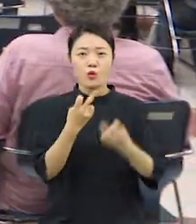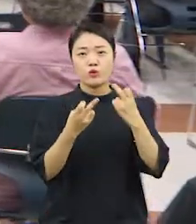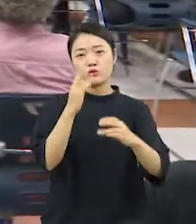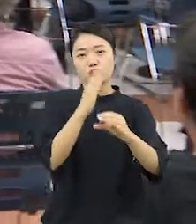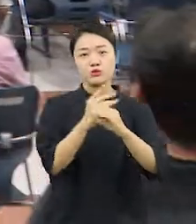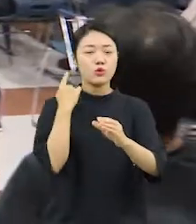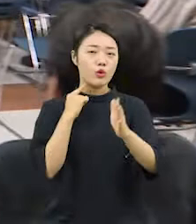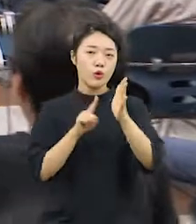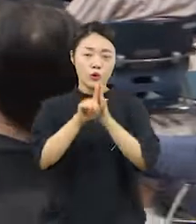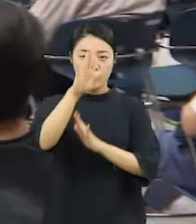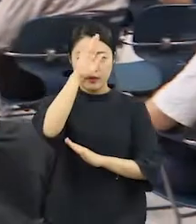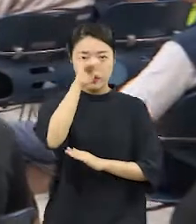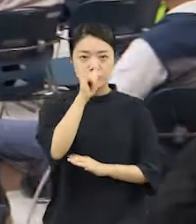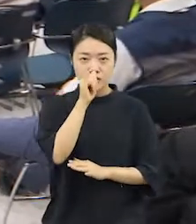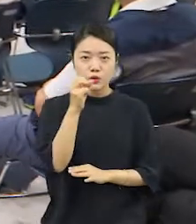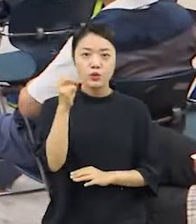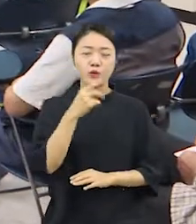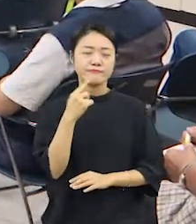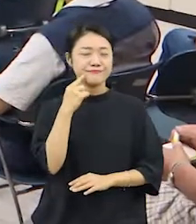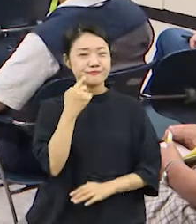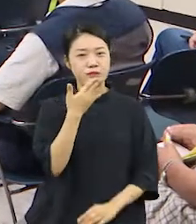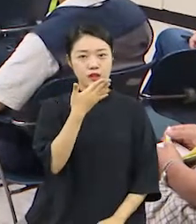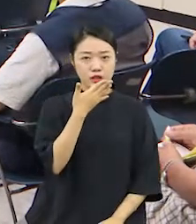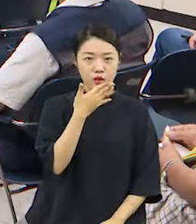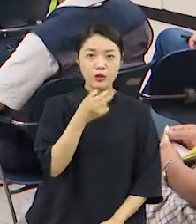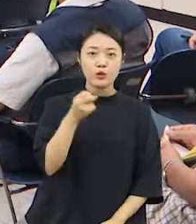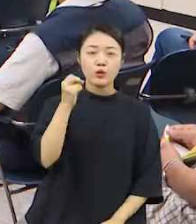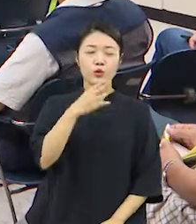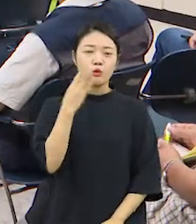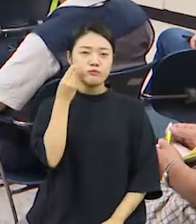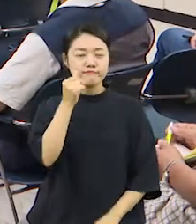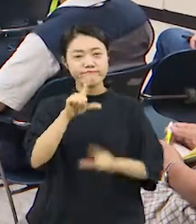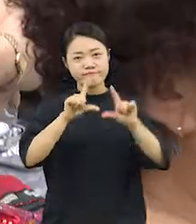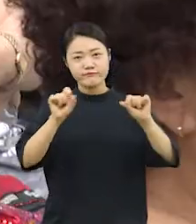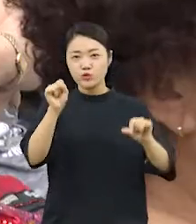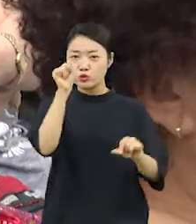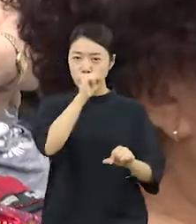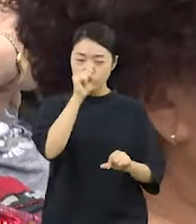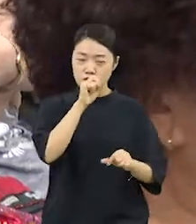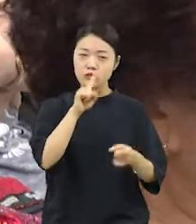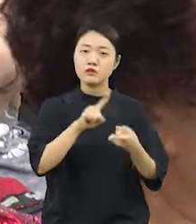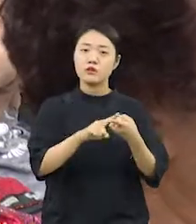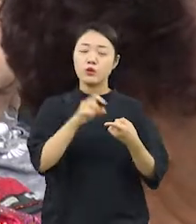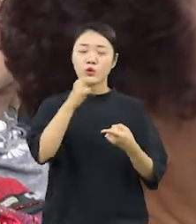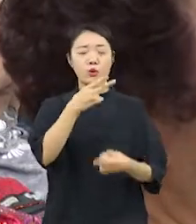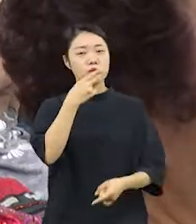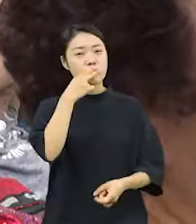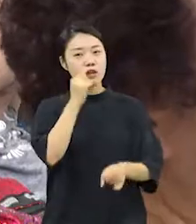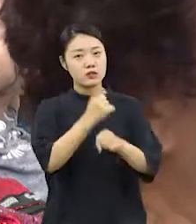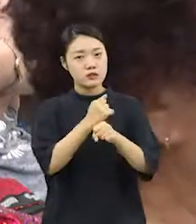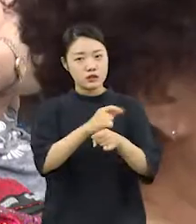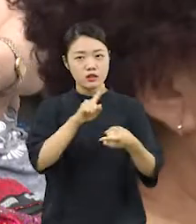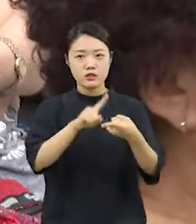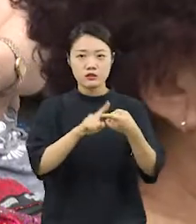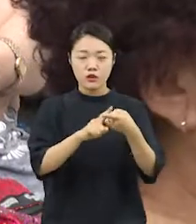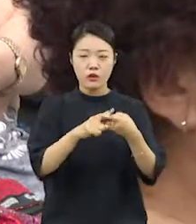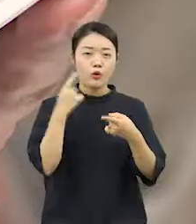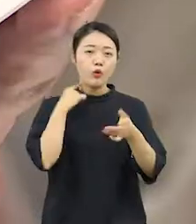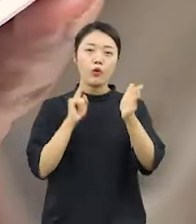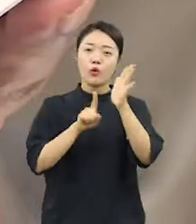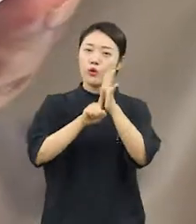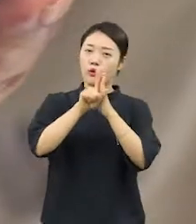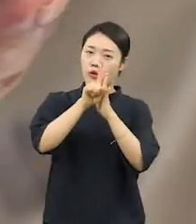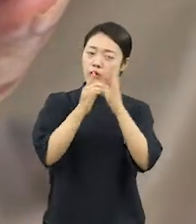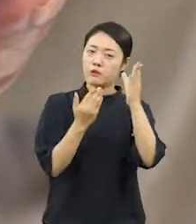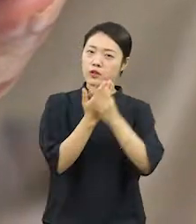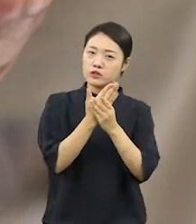고혈압 환자가 있는지 혹은 짜게 먹는지 기름진 음식을 좋아하는지 흡연을 하는지 등 이 고혈압을